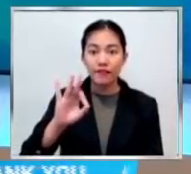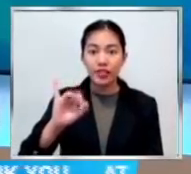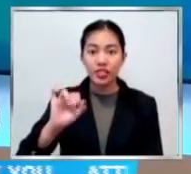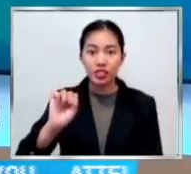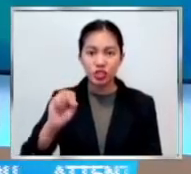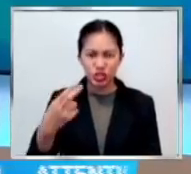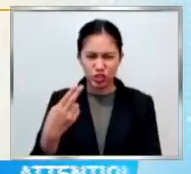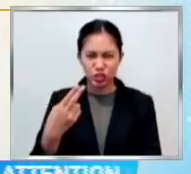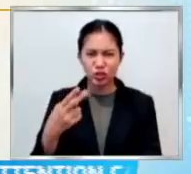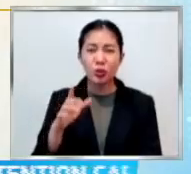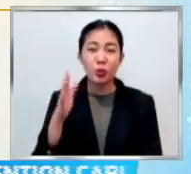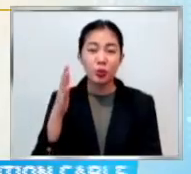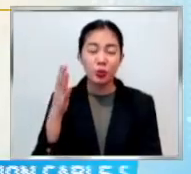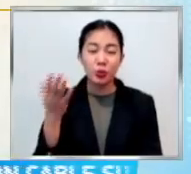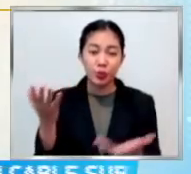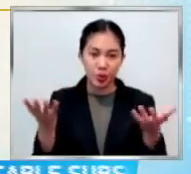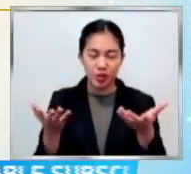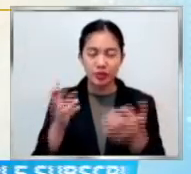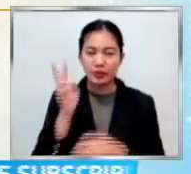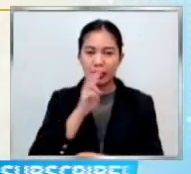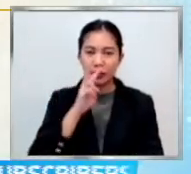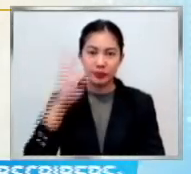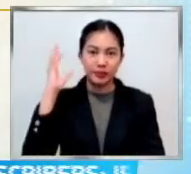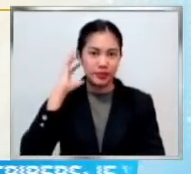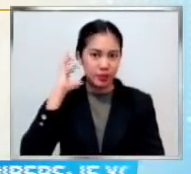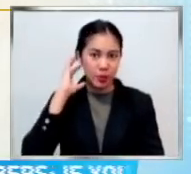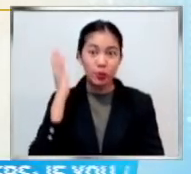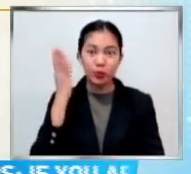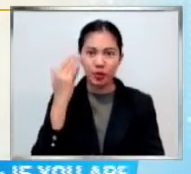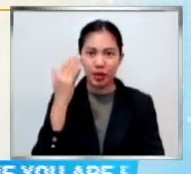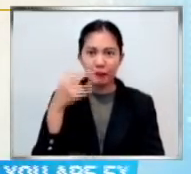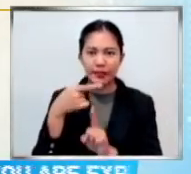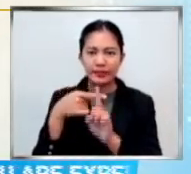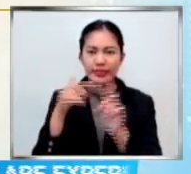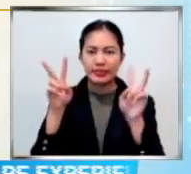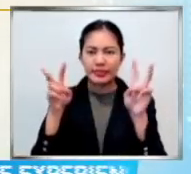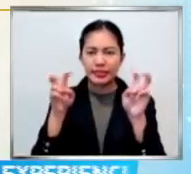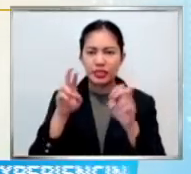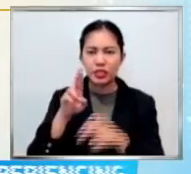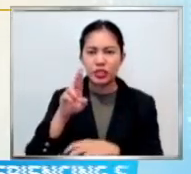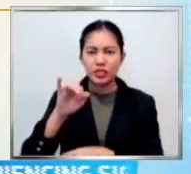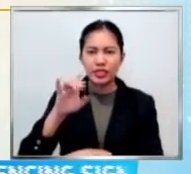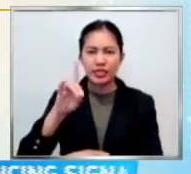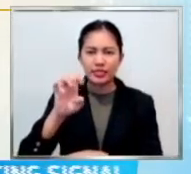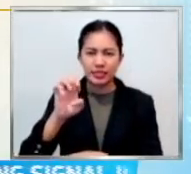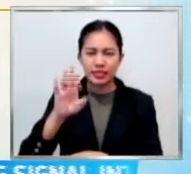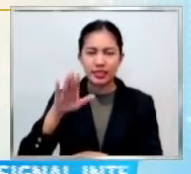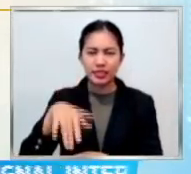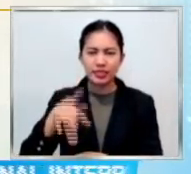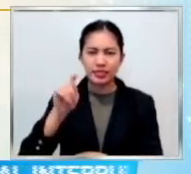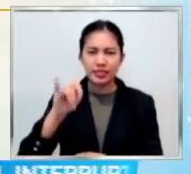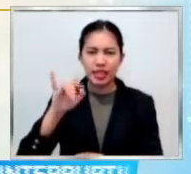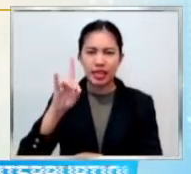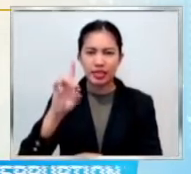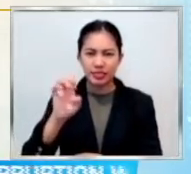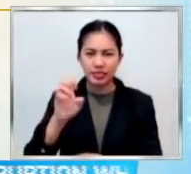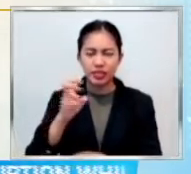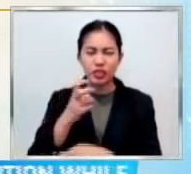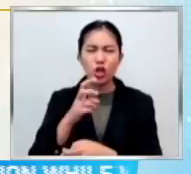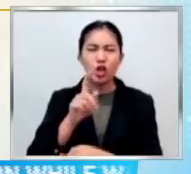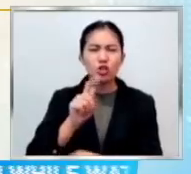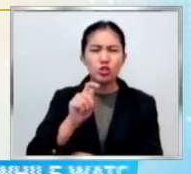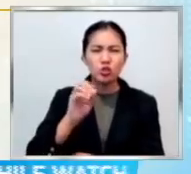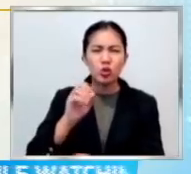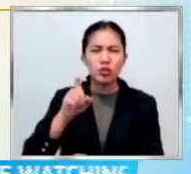Fisheries and Aquatic Resources o BFAR, positibo kasi sa red tide toxin ang mga shellfish sa ilang baybayin sa Bohol, Western Samar,